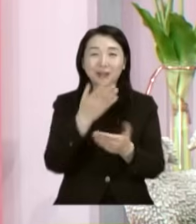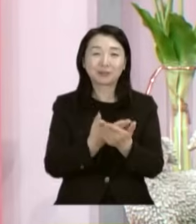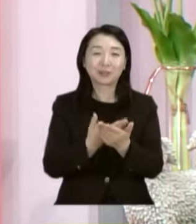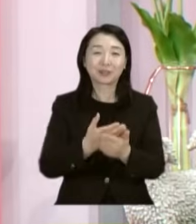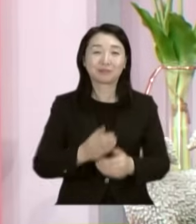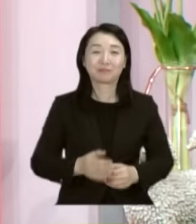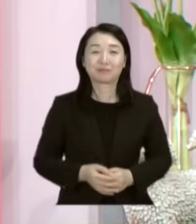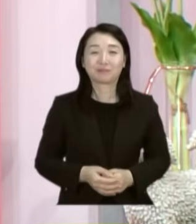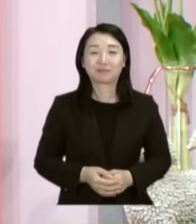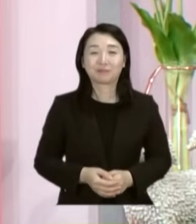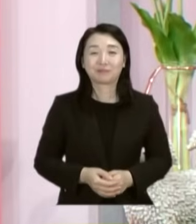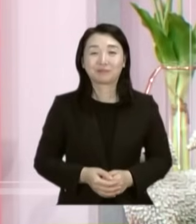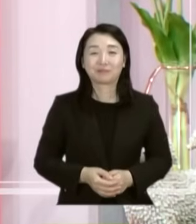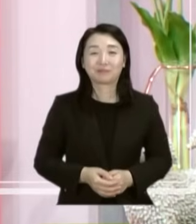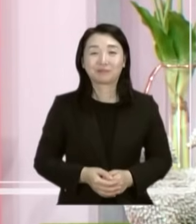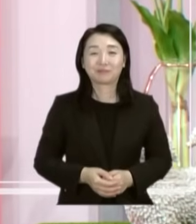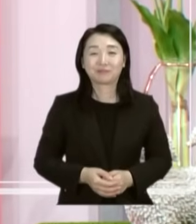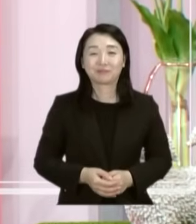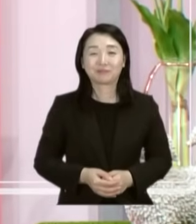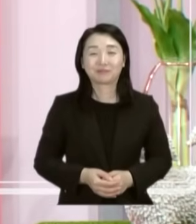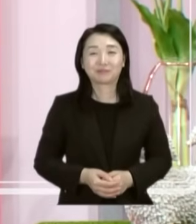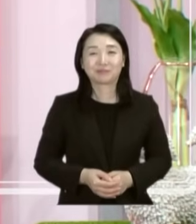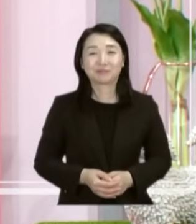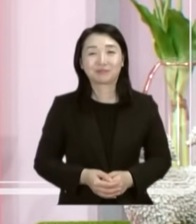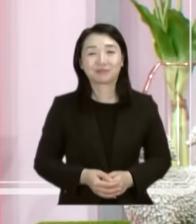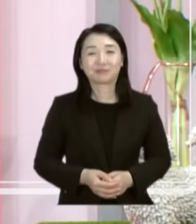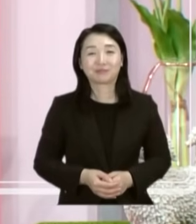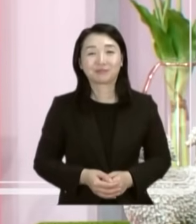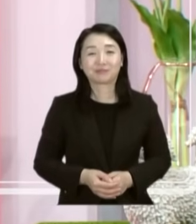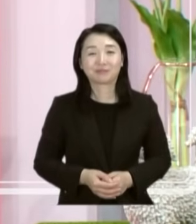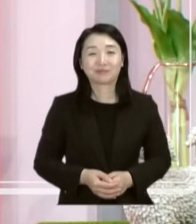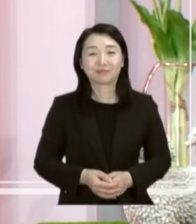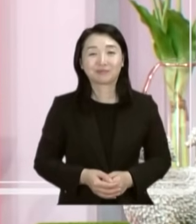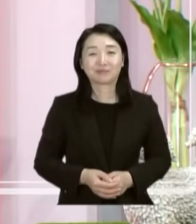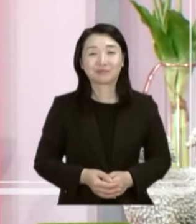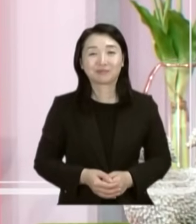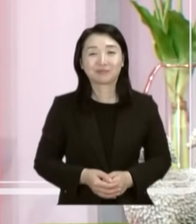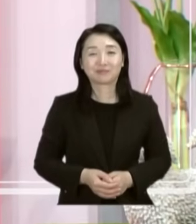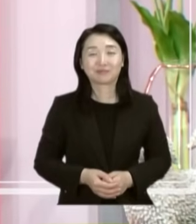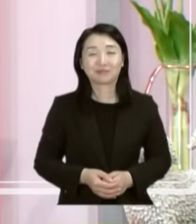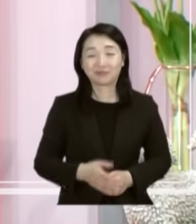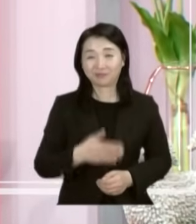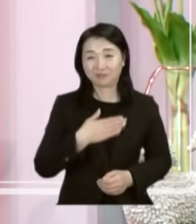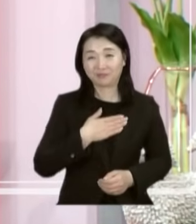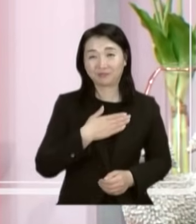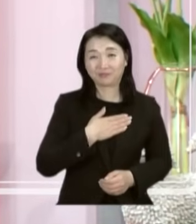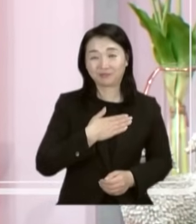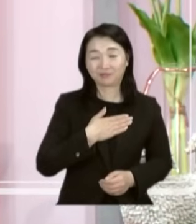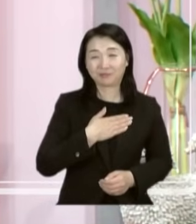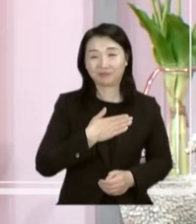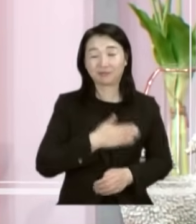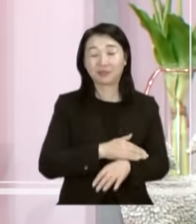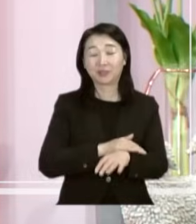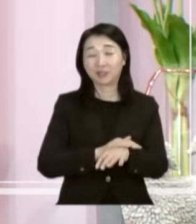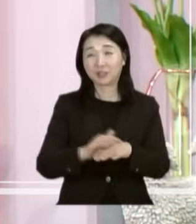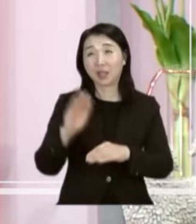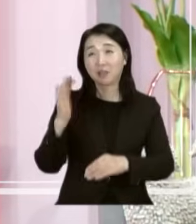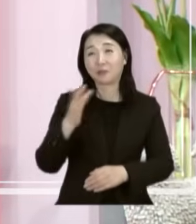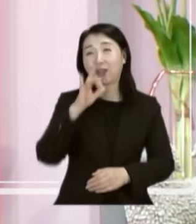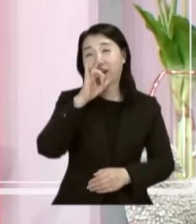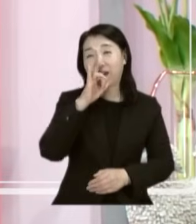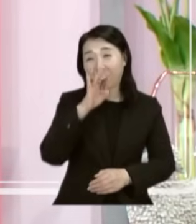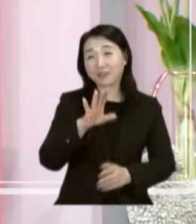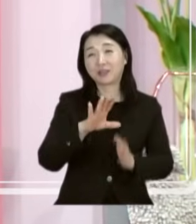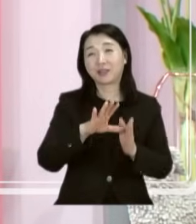예 해보시죠 아 해야 되나요 어 어 우선 어 내가 잘되든 안 되든 내 옆에 있어